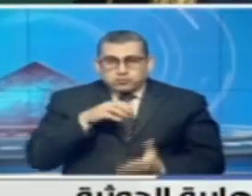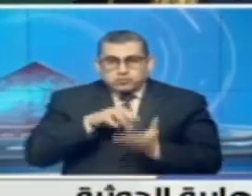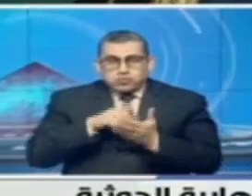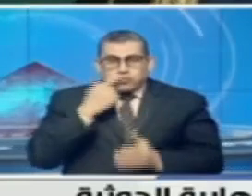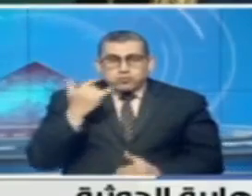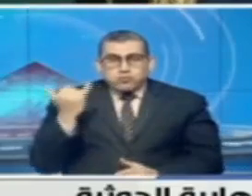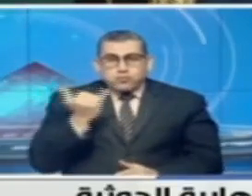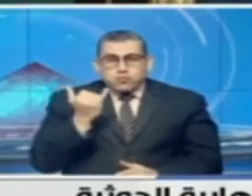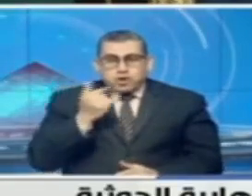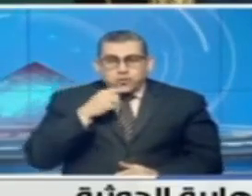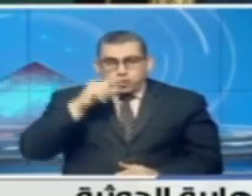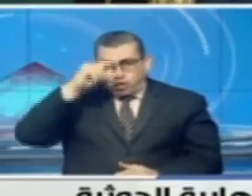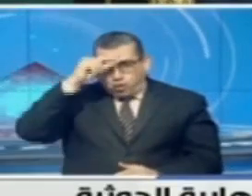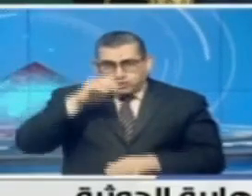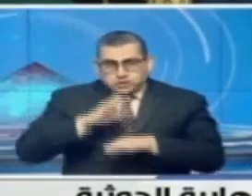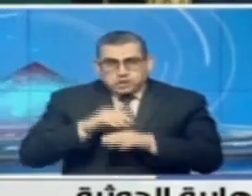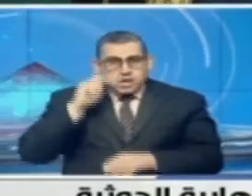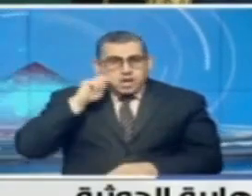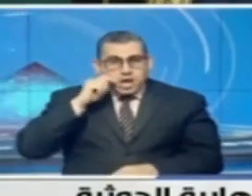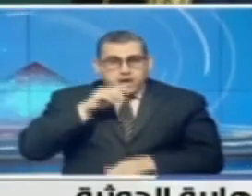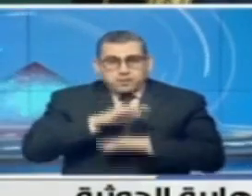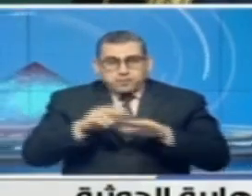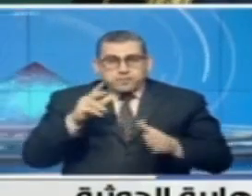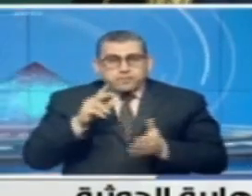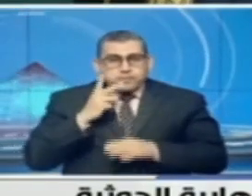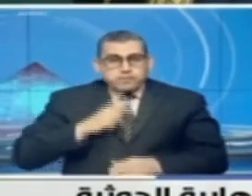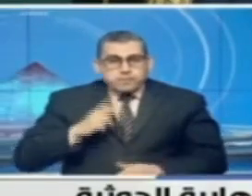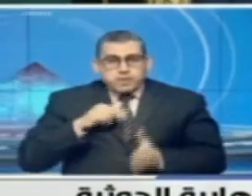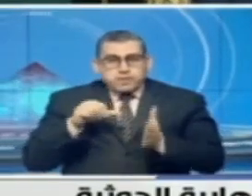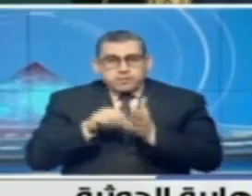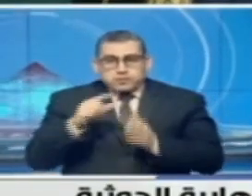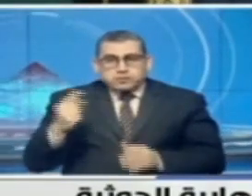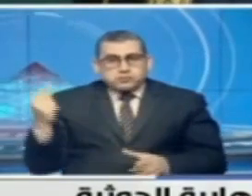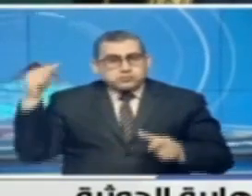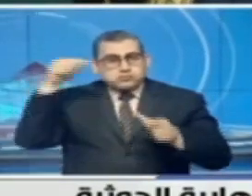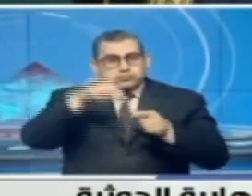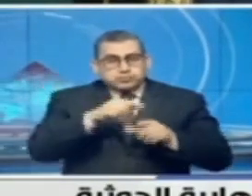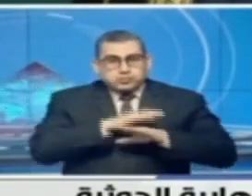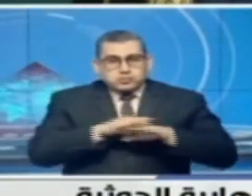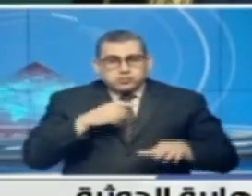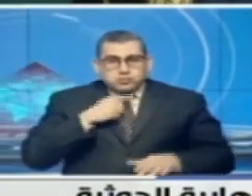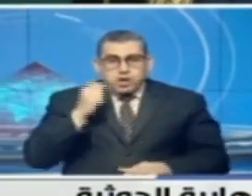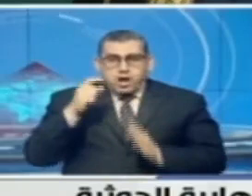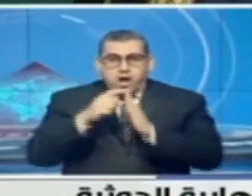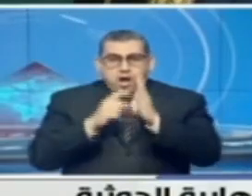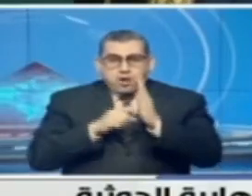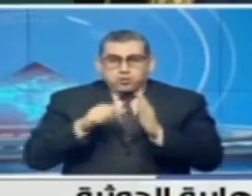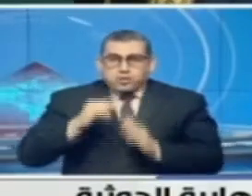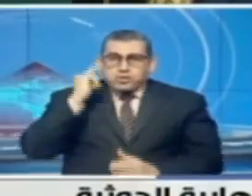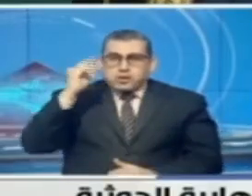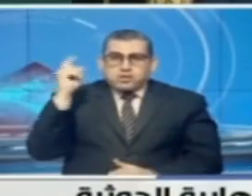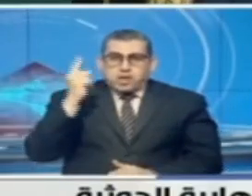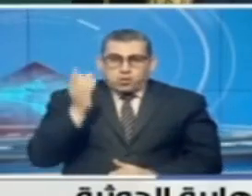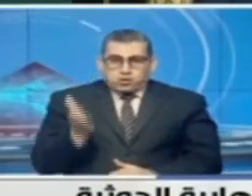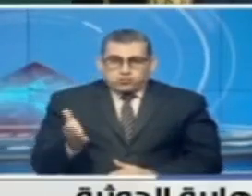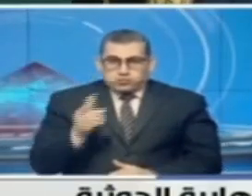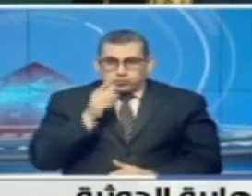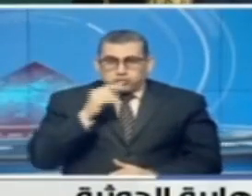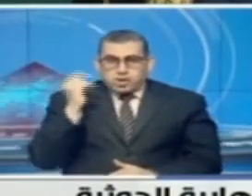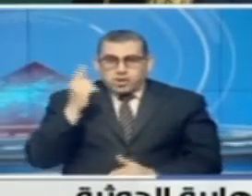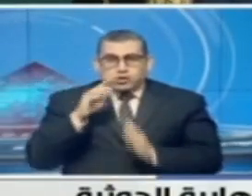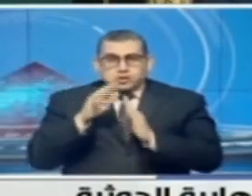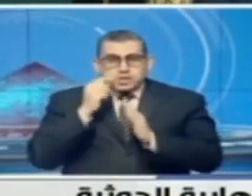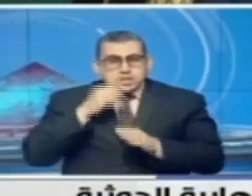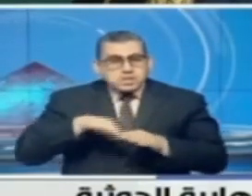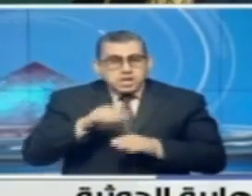استهداف الميليشيات الحوثية الإرهابية للمدنيين والأعيان المدنية، مما يعد انتهاكا صارخا للقانون الدولي والقانون الدولي